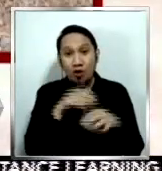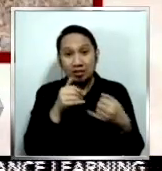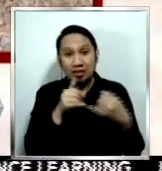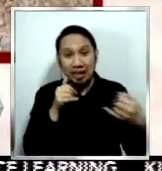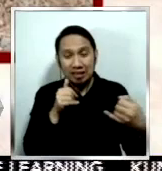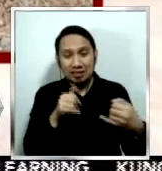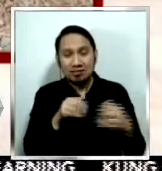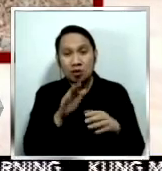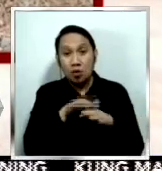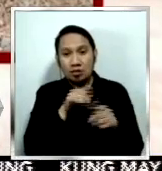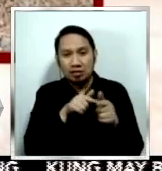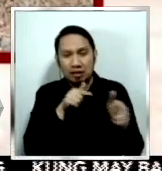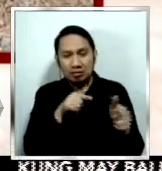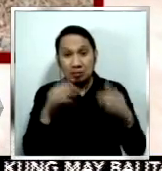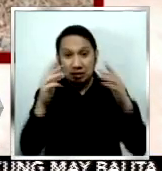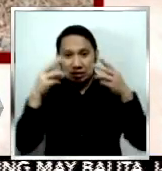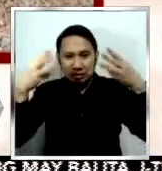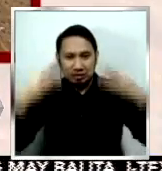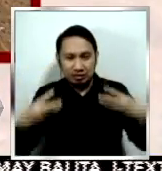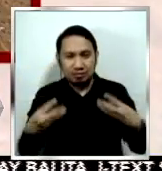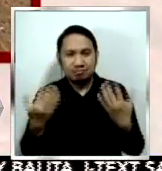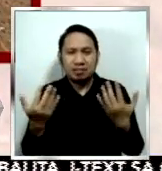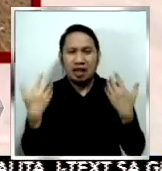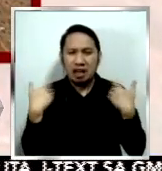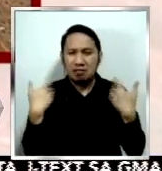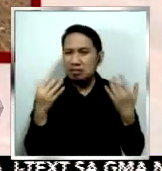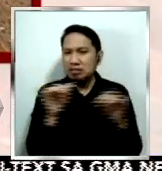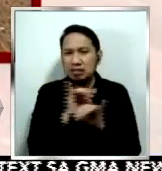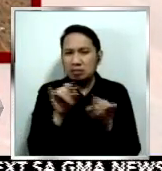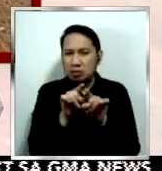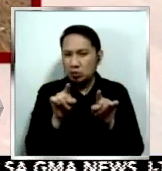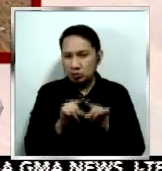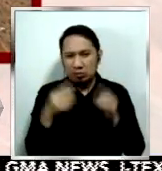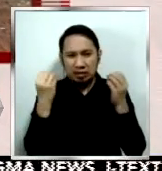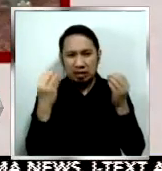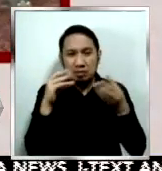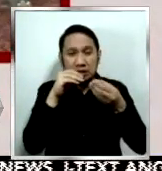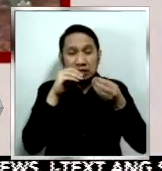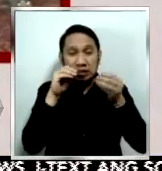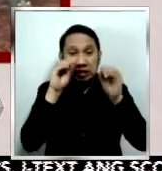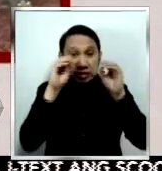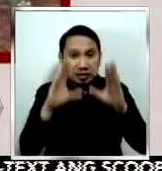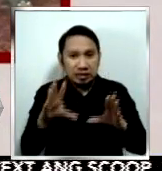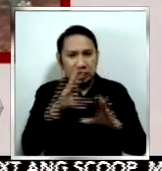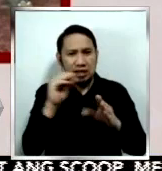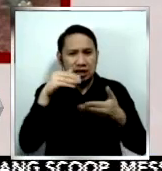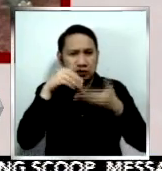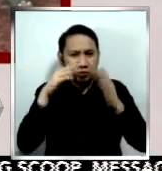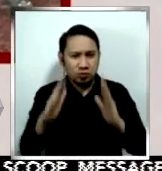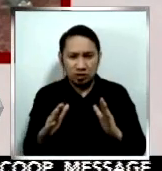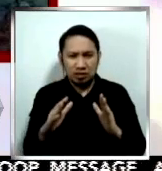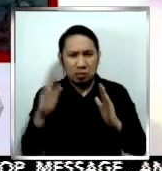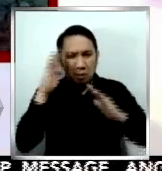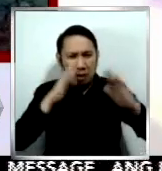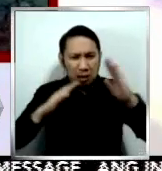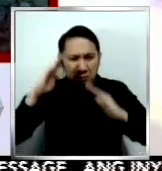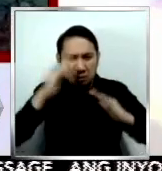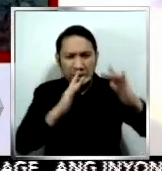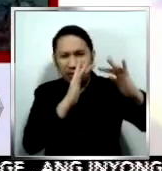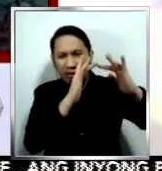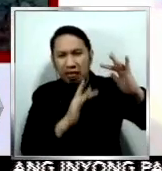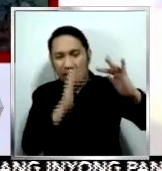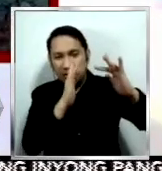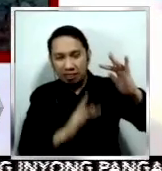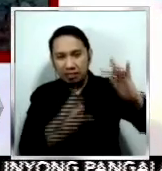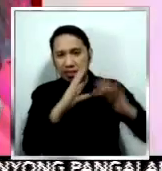Jerzane hindi nalalayo sa libo-libo mga guro at estudyante na namomroblema hindi lang sa signal, kundi sa gagamiting